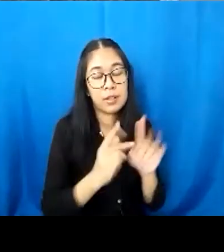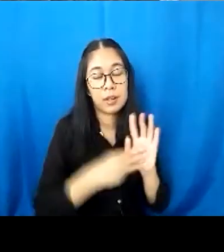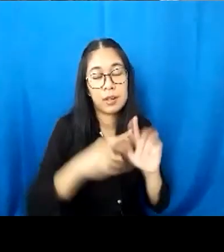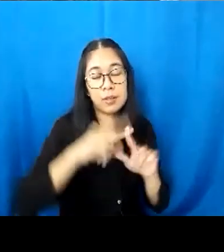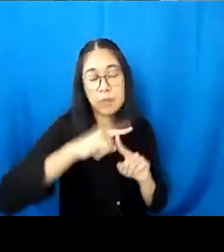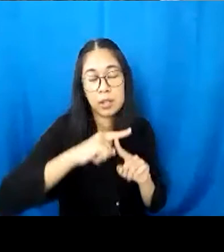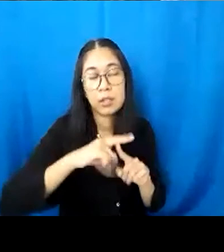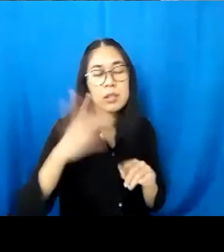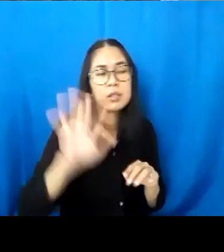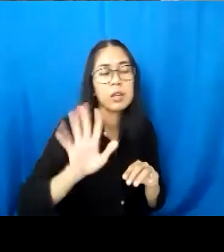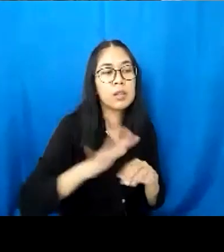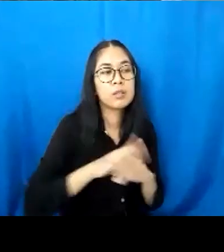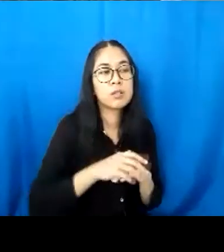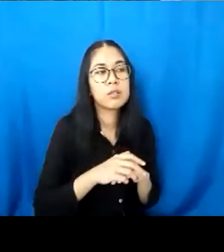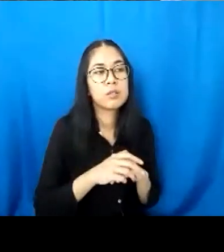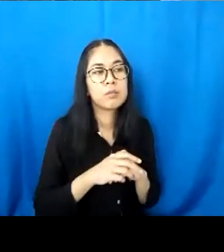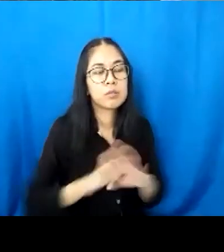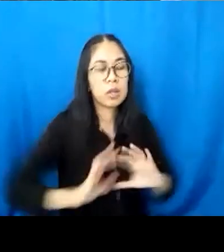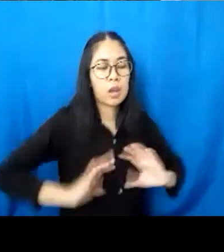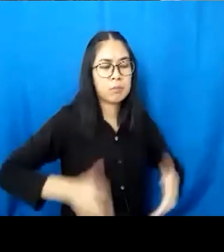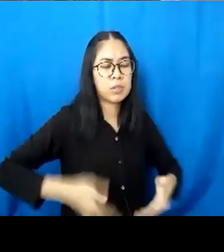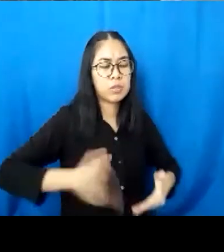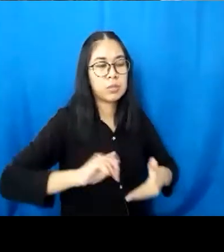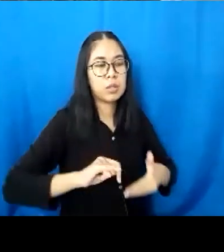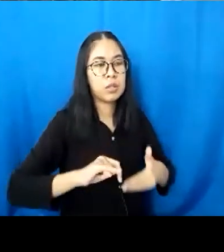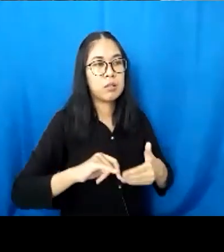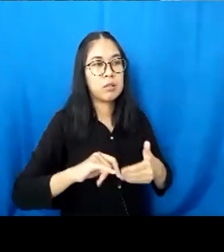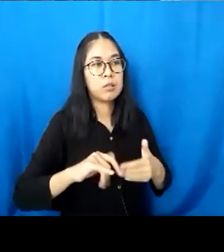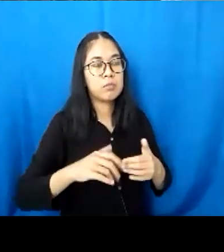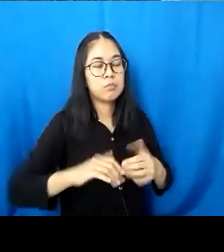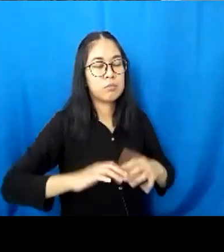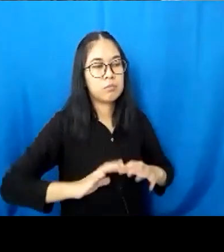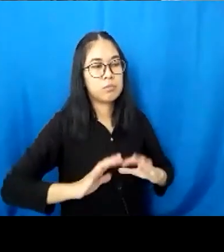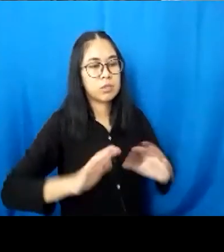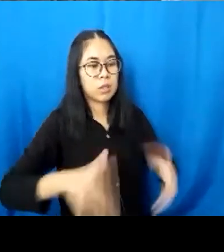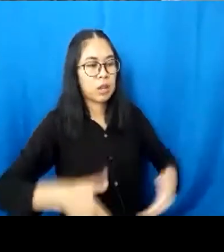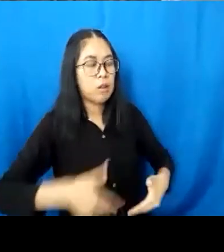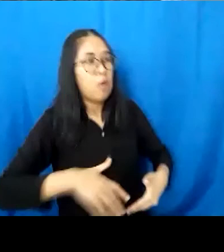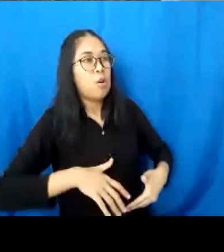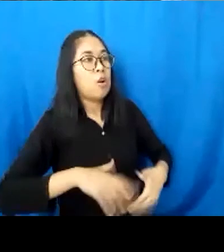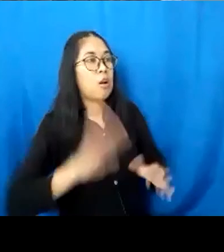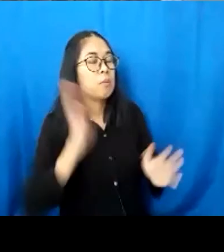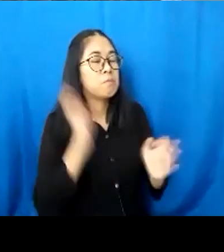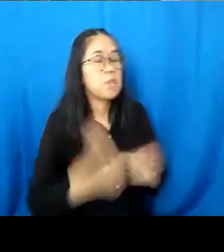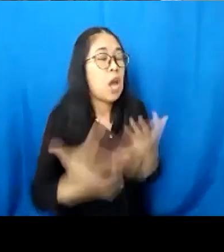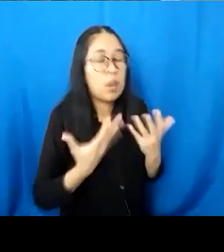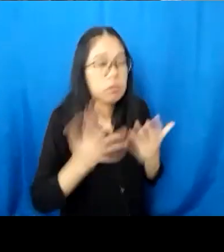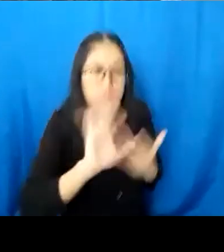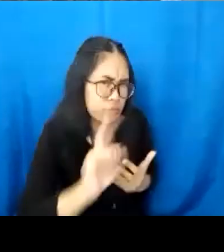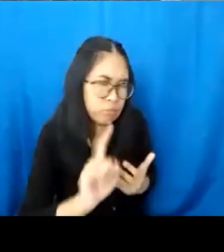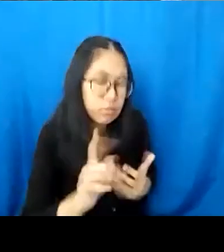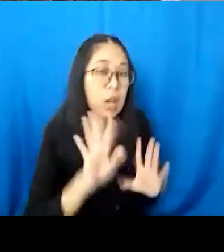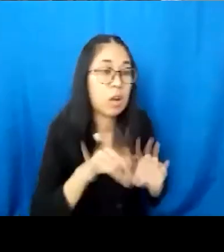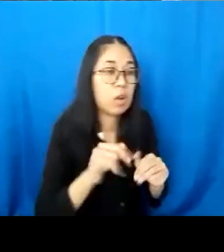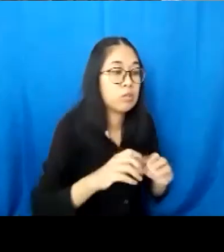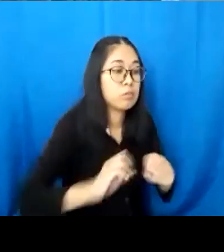kehamilan itu seperti by accident meskipun itu dalam konteks perkawinan gitu ya. Apalagi kalau tidak dalam konteks perkawinan,